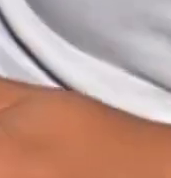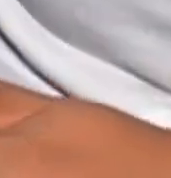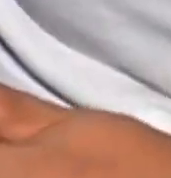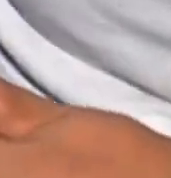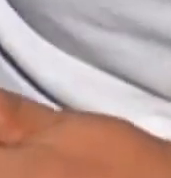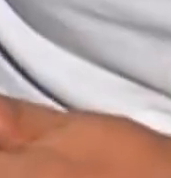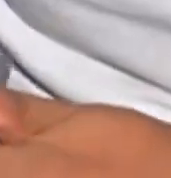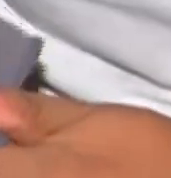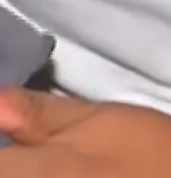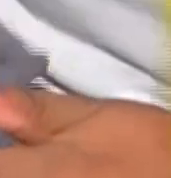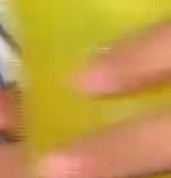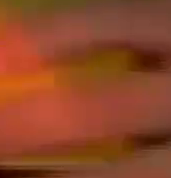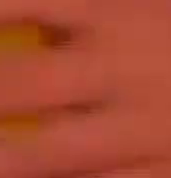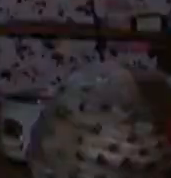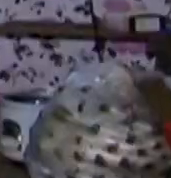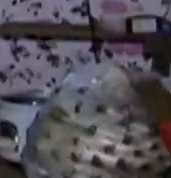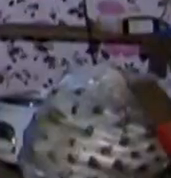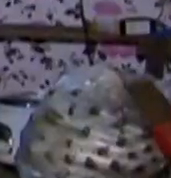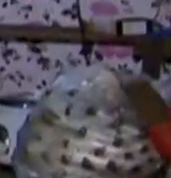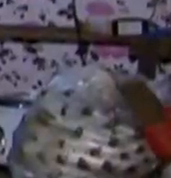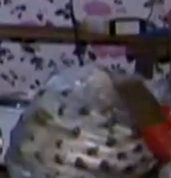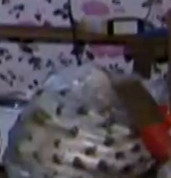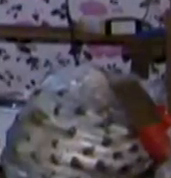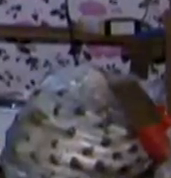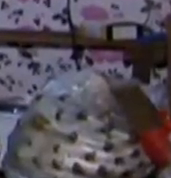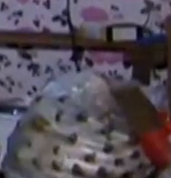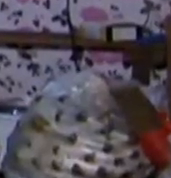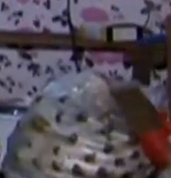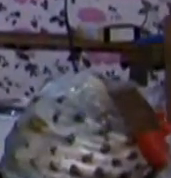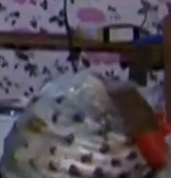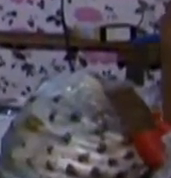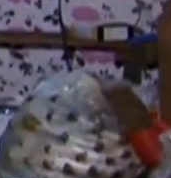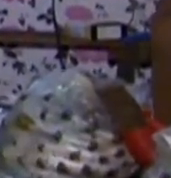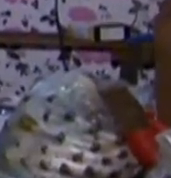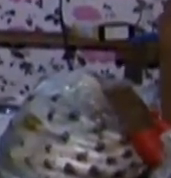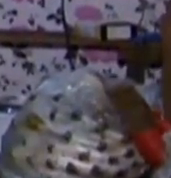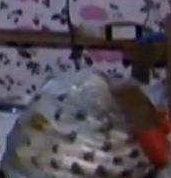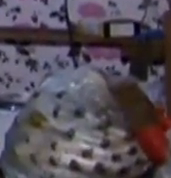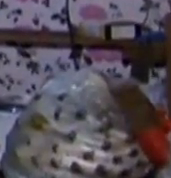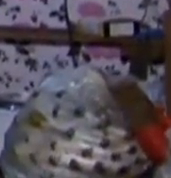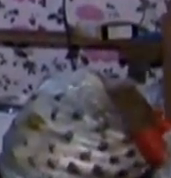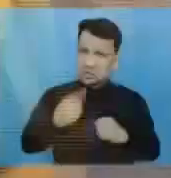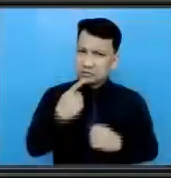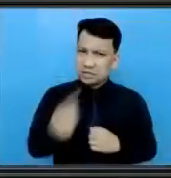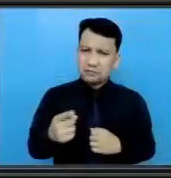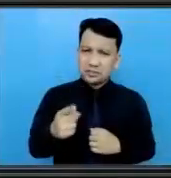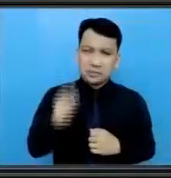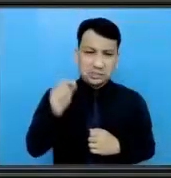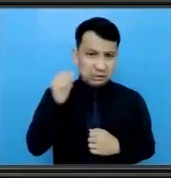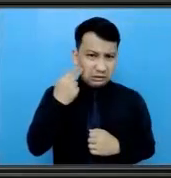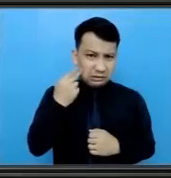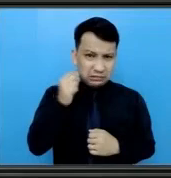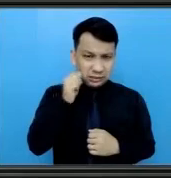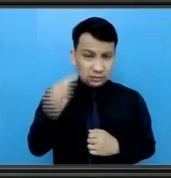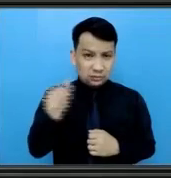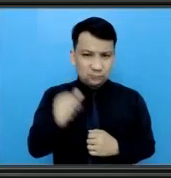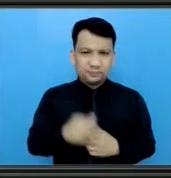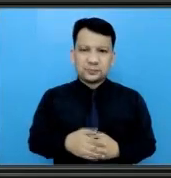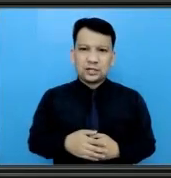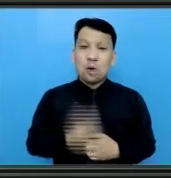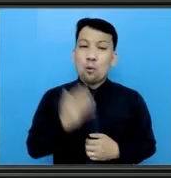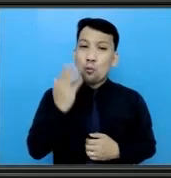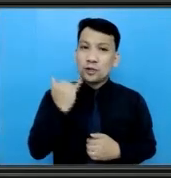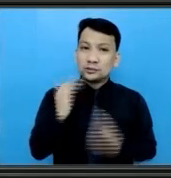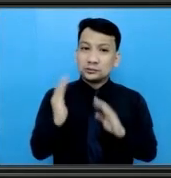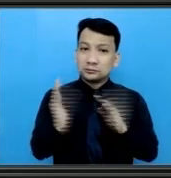Hindi nangagaw ng baril ang anak ko. Yan ang paninindigan ni Nanay Helen Arnigo matapos mamatay ang anak niya